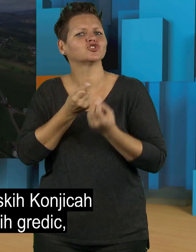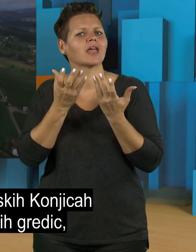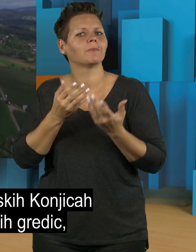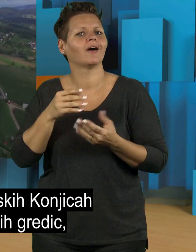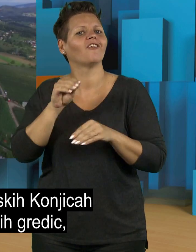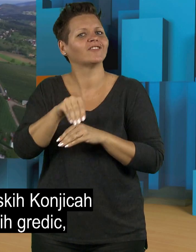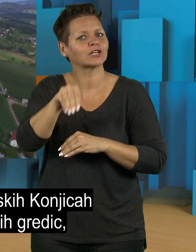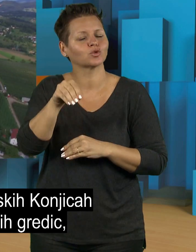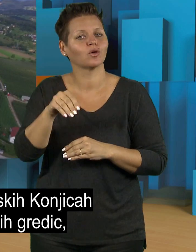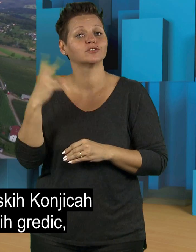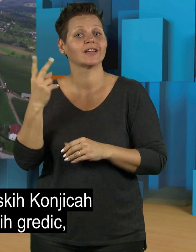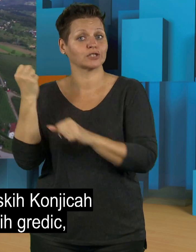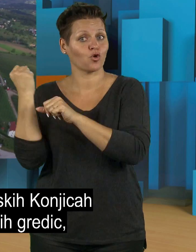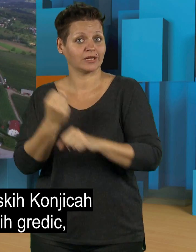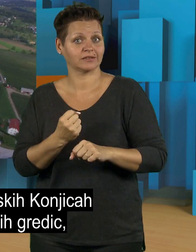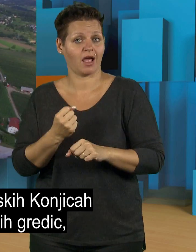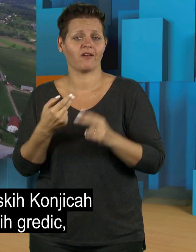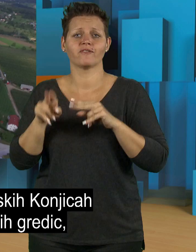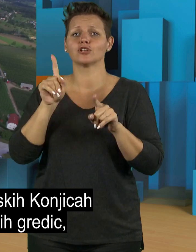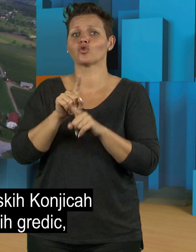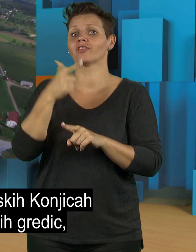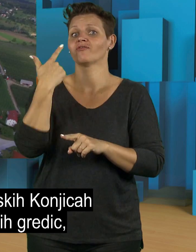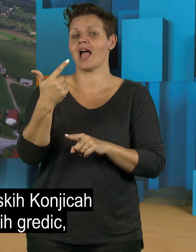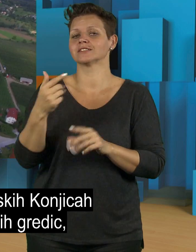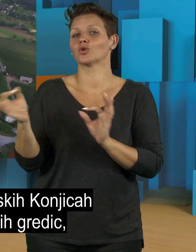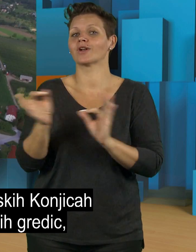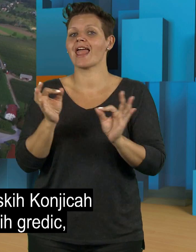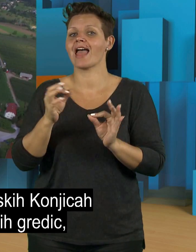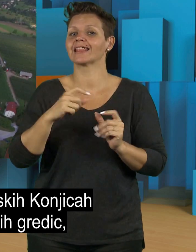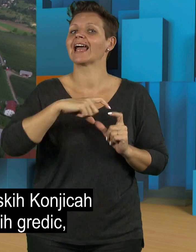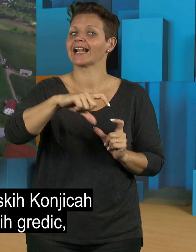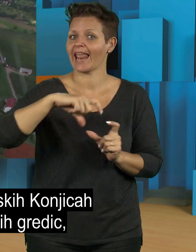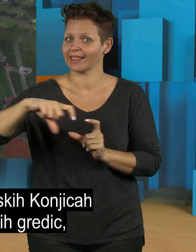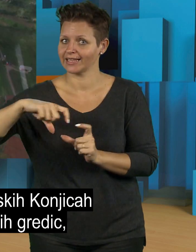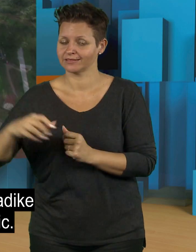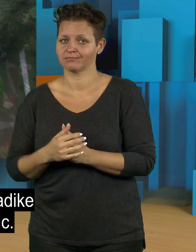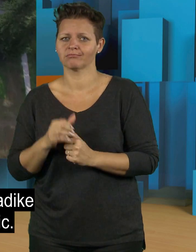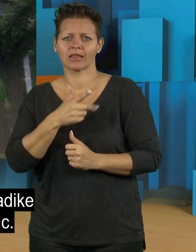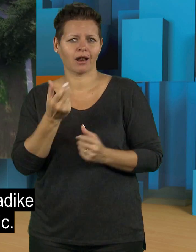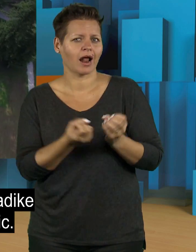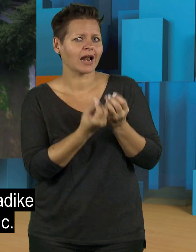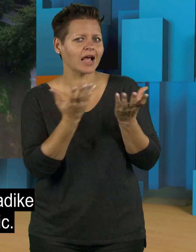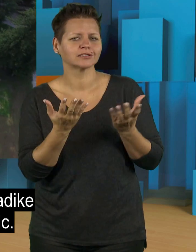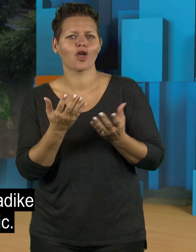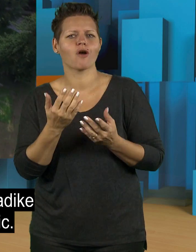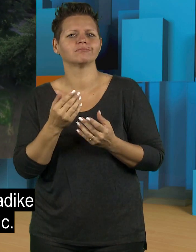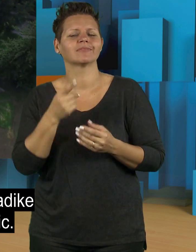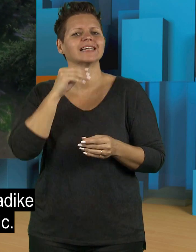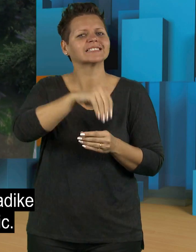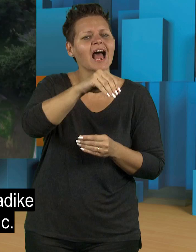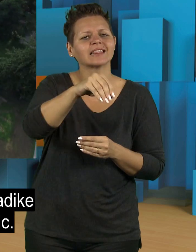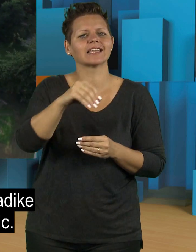Na zeliščnem vrtu v Slovenskih Konjicah je več kot 20 urejenih gredic, na katerih rastejo sadike začimb